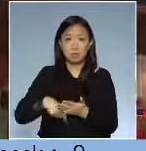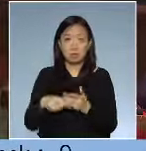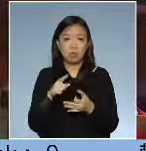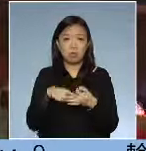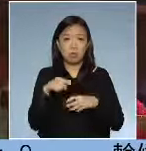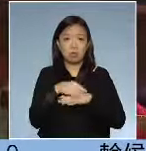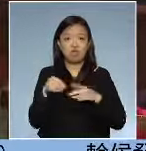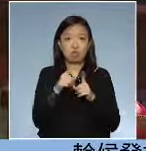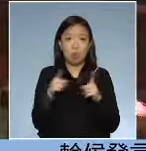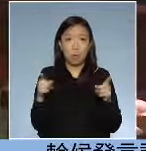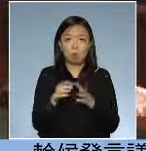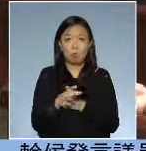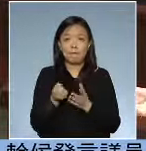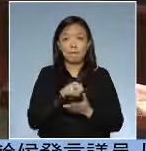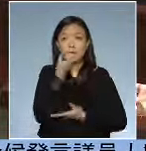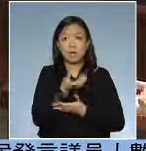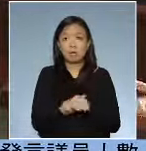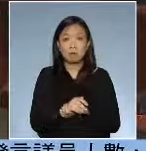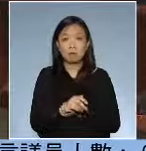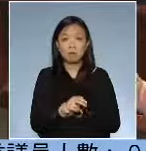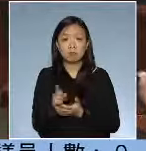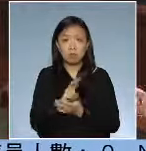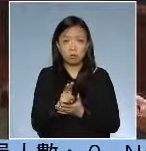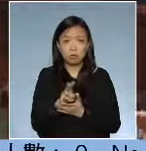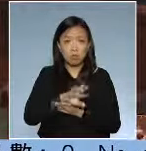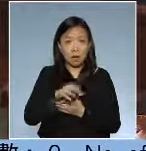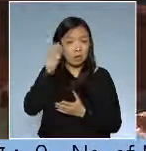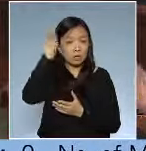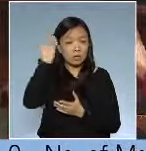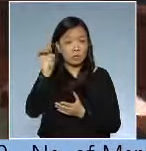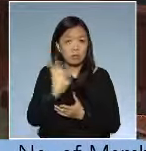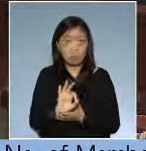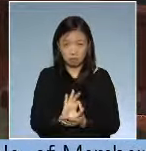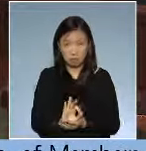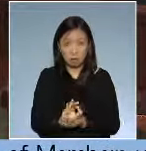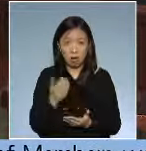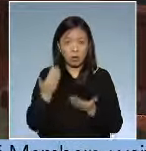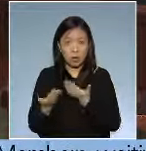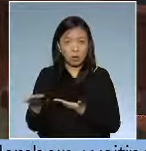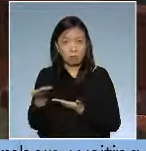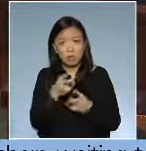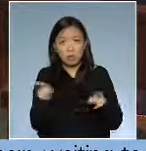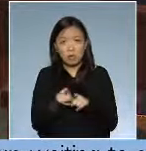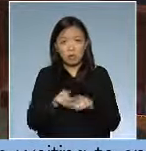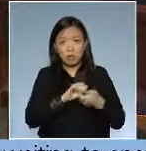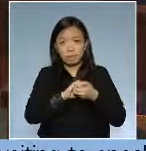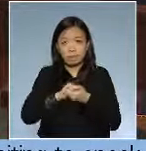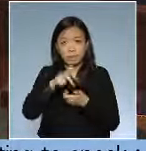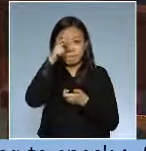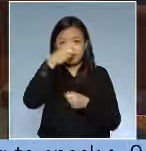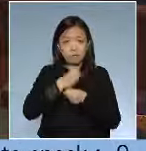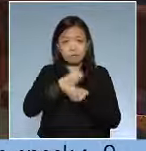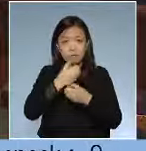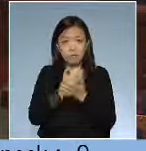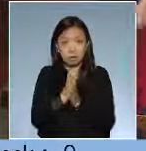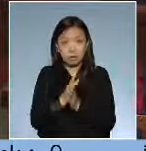佢發言咧又係冇講究竟有咩建設性嘅嘢，有乜嘢大家可以一齊做，政府可以做。一開口咧，